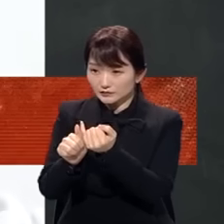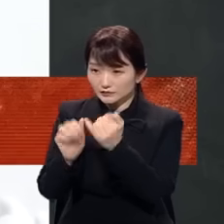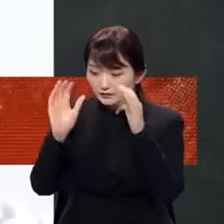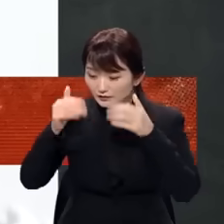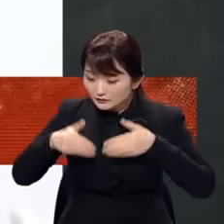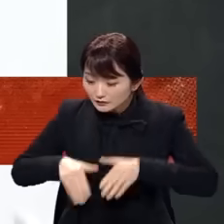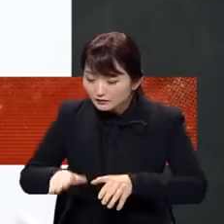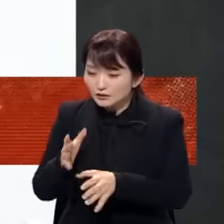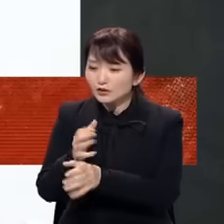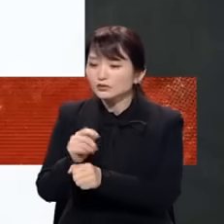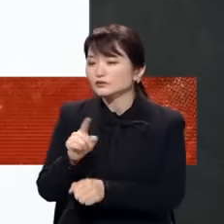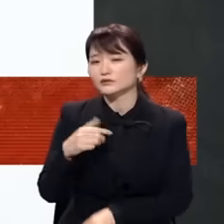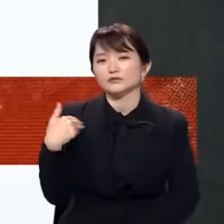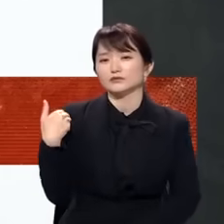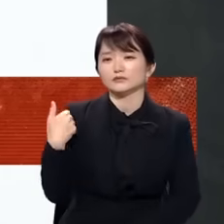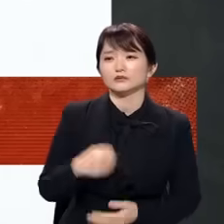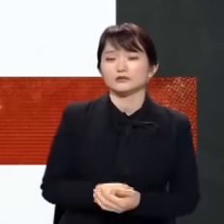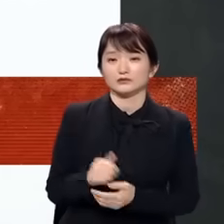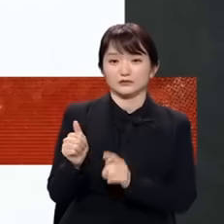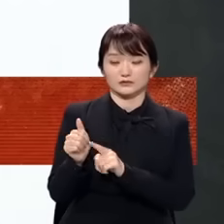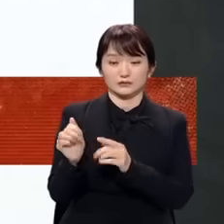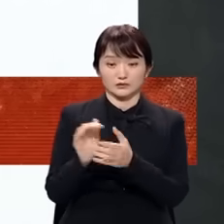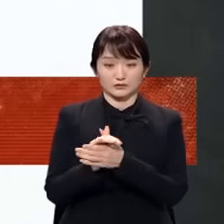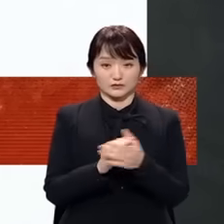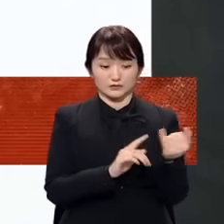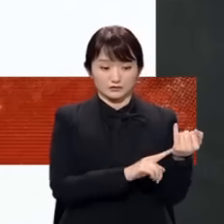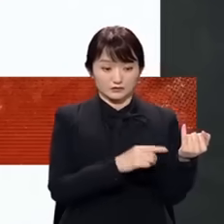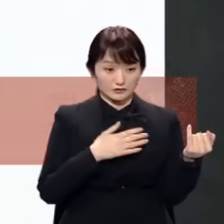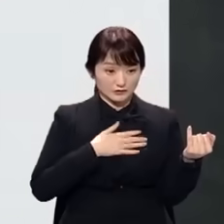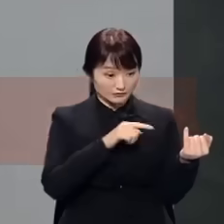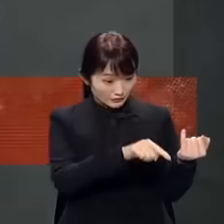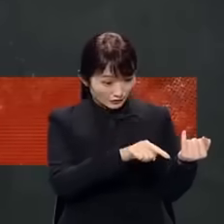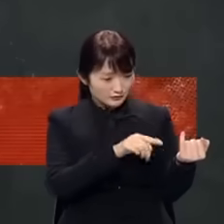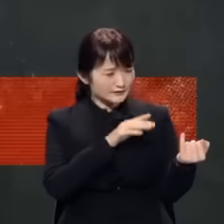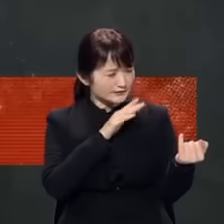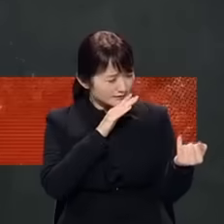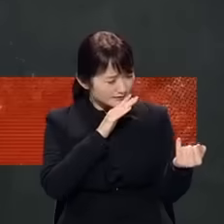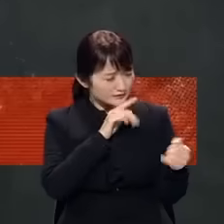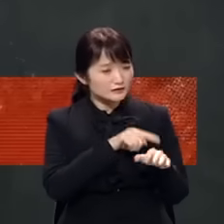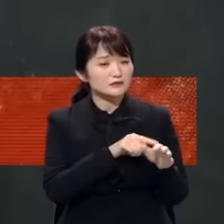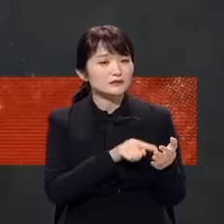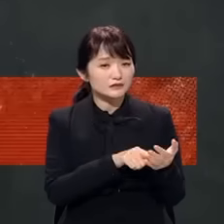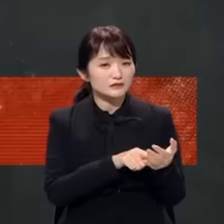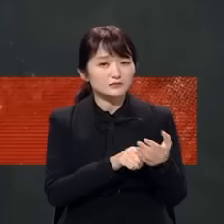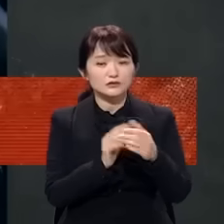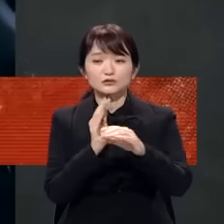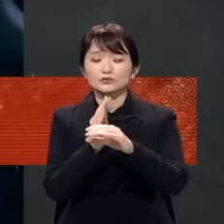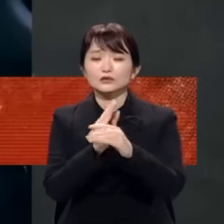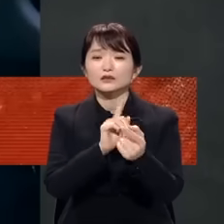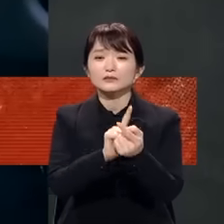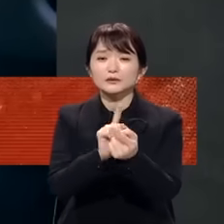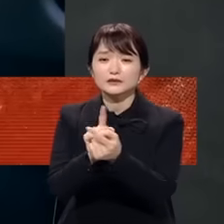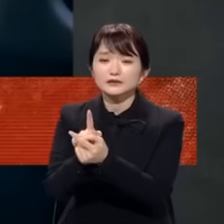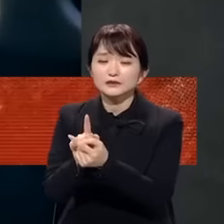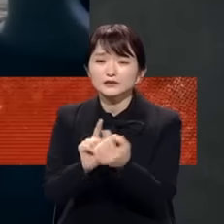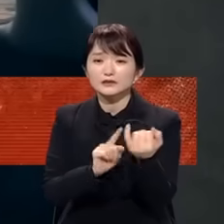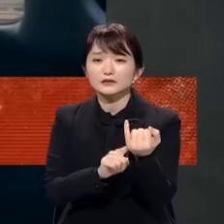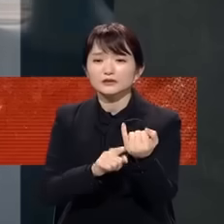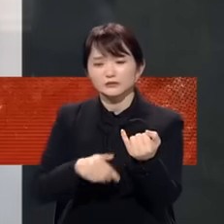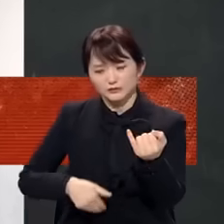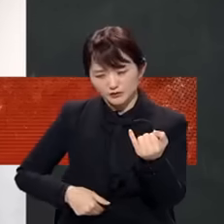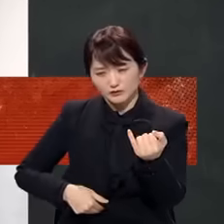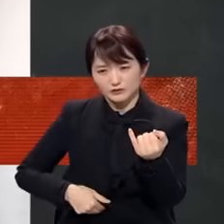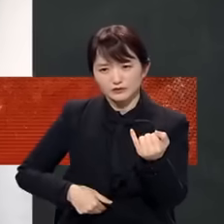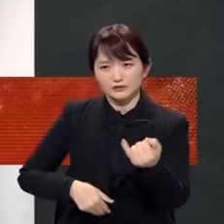않은 상황이고요. 그러면서도 이 남자친구는 제보자에게 나는 너에게만은 정말 진심이었다. 중간에 만났던 여자들은 다 필요에 의한